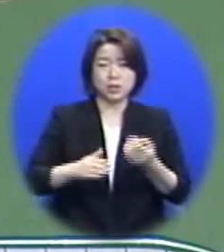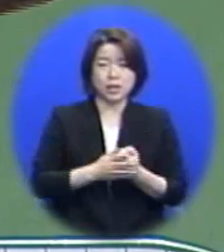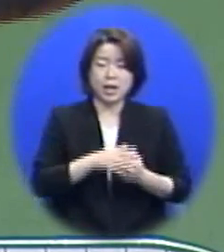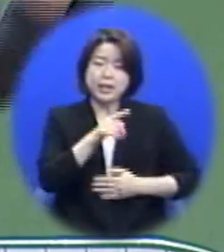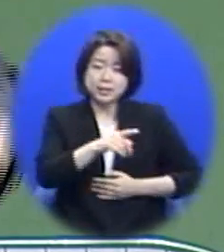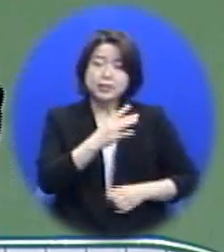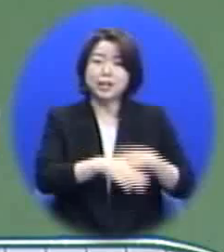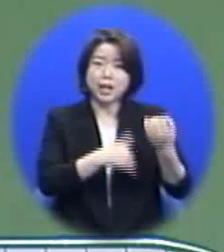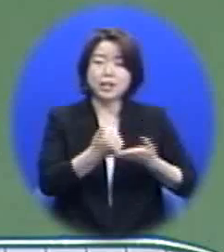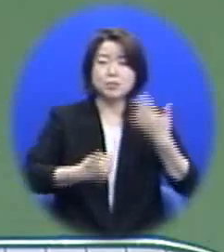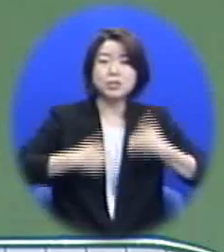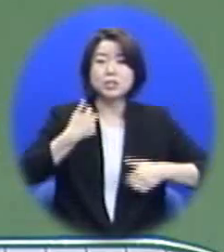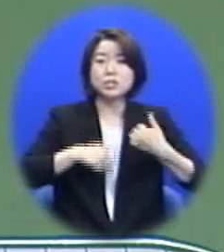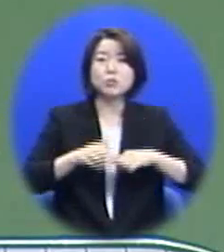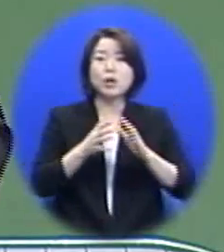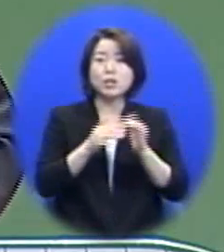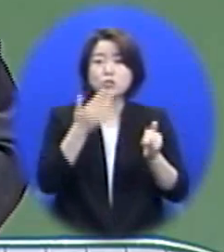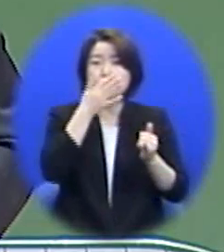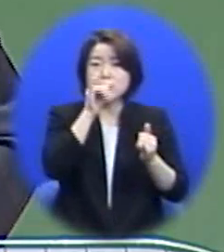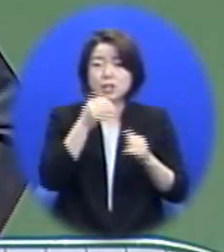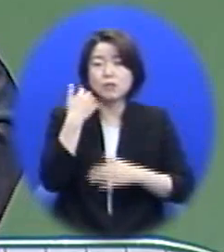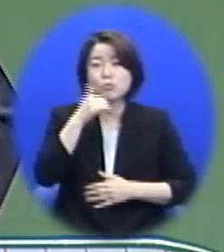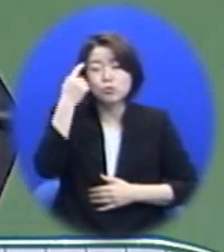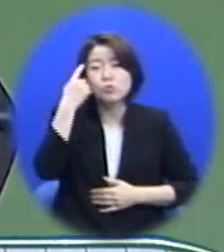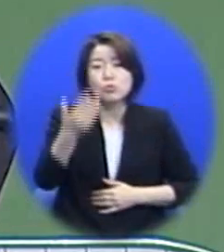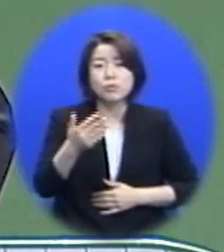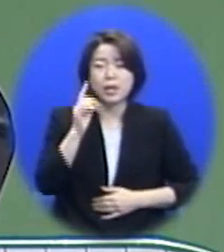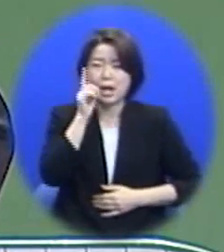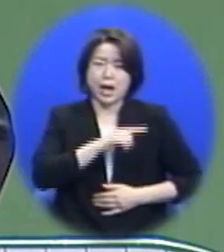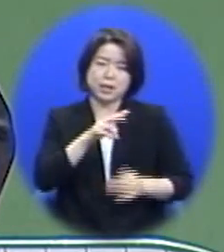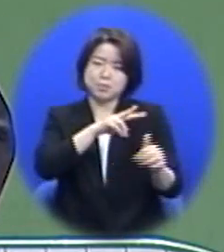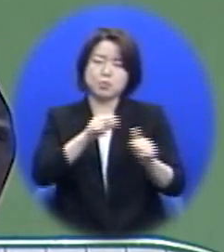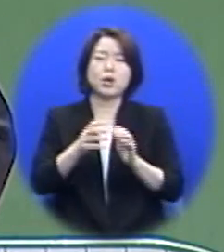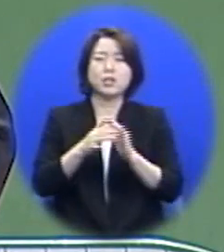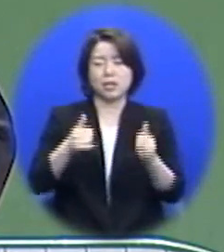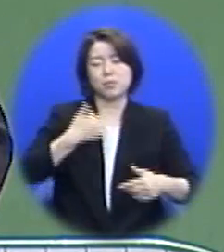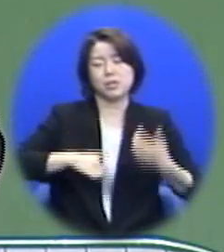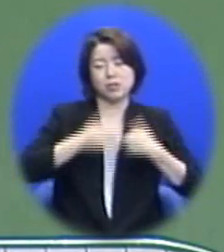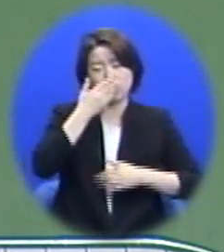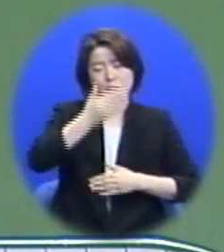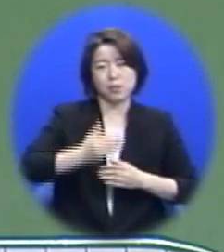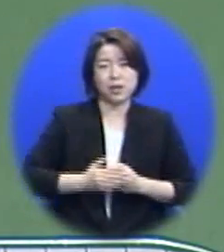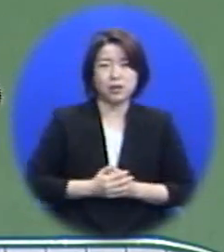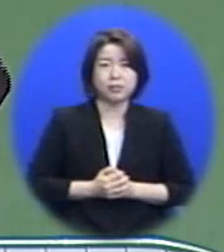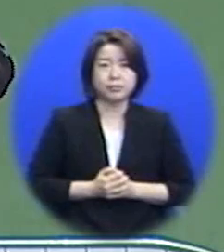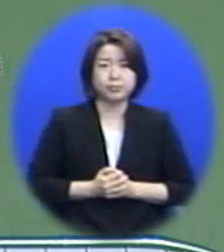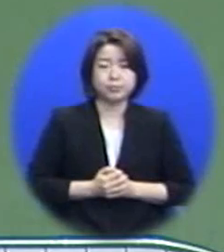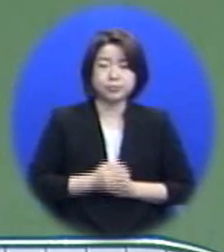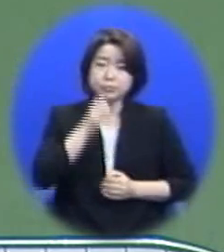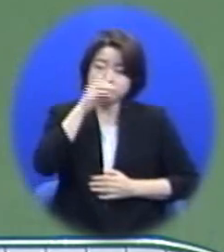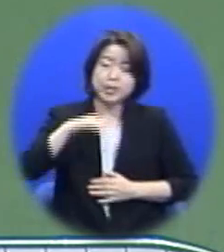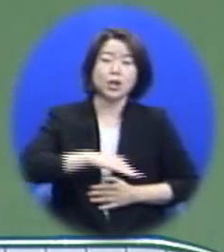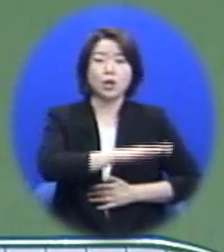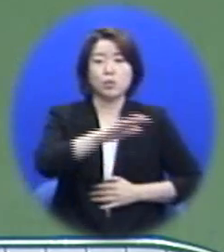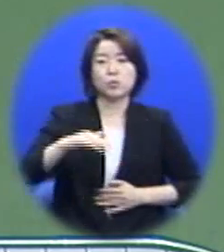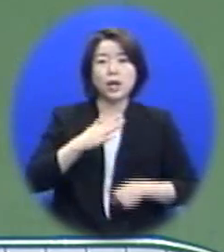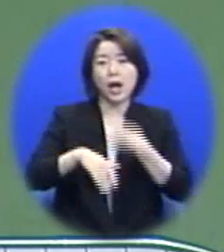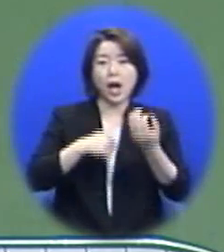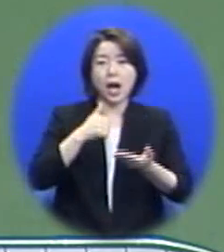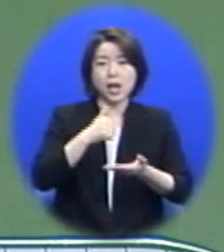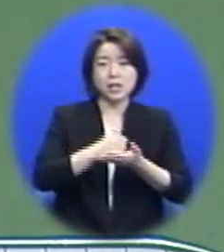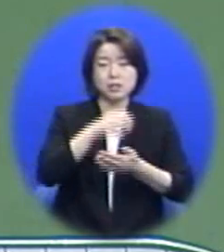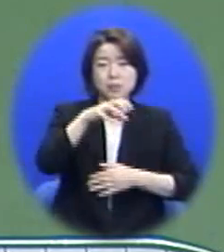즐거워할 수 있는 사람은 누굽니까 악을 미워하는 사람인 것입니다 그저 우리가 오늘 하나님 앞에